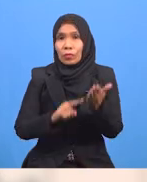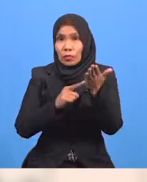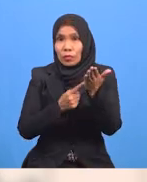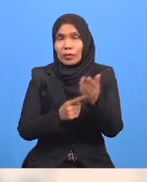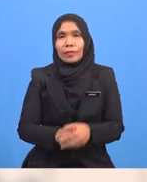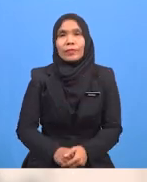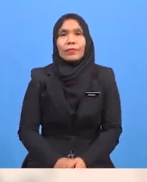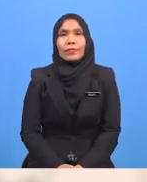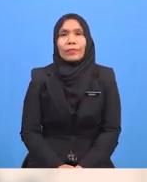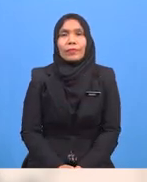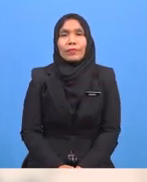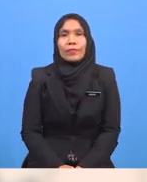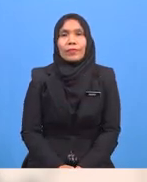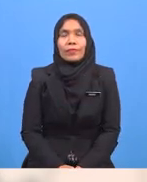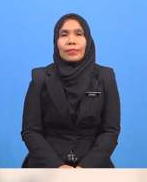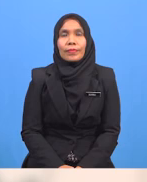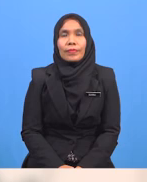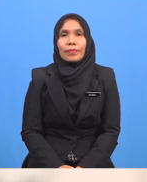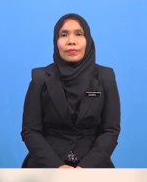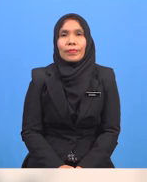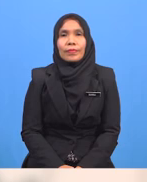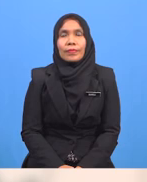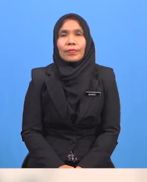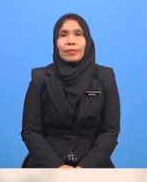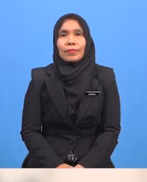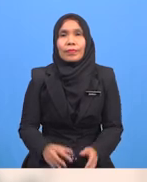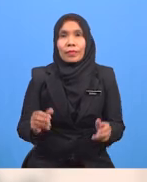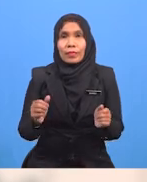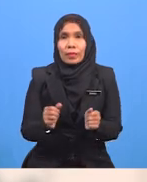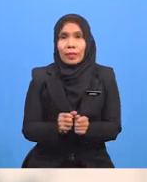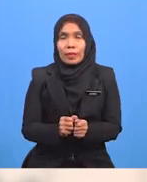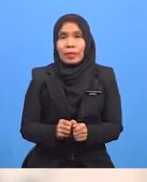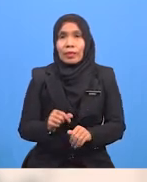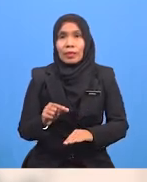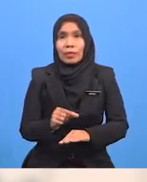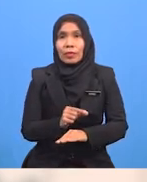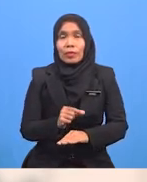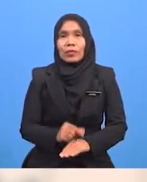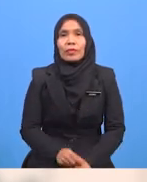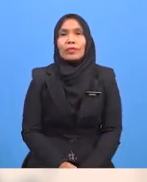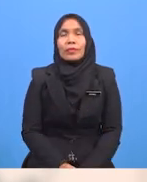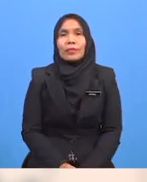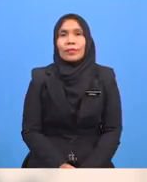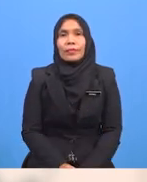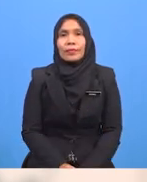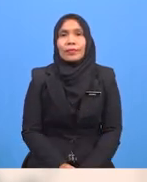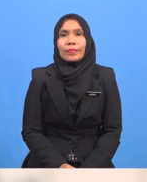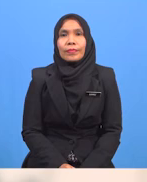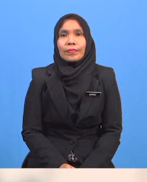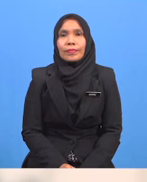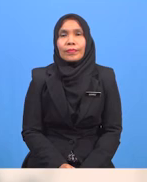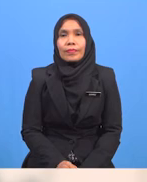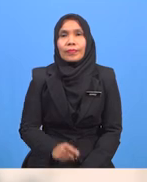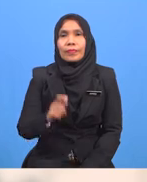dahulu sebelum menggunakan rumus heron dengan menggunakan teorema Pythagoras murid-murid